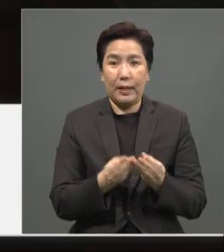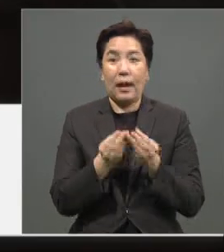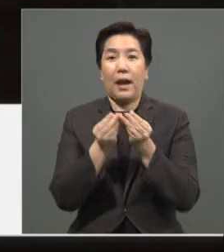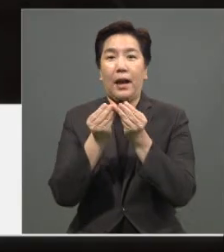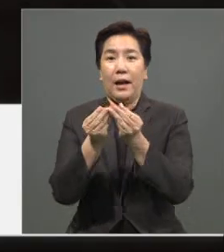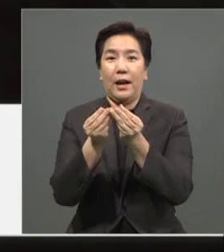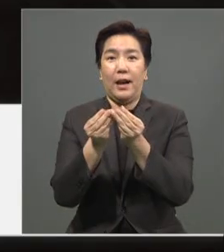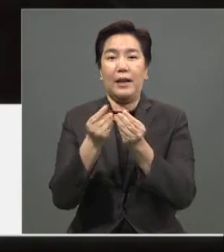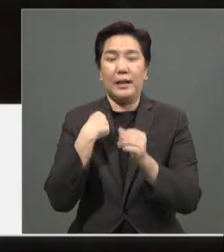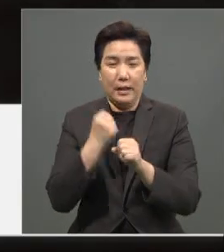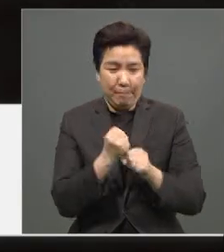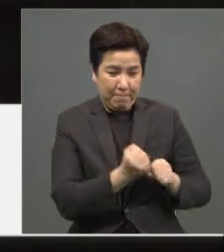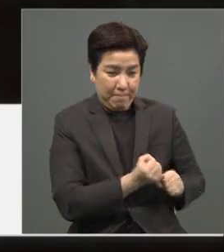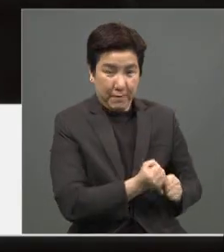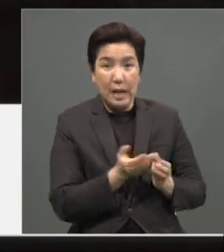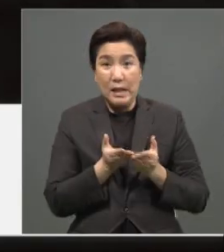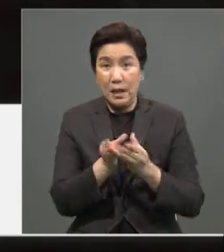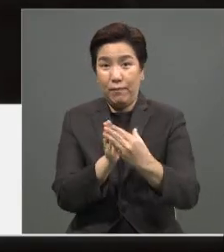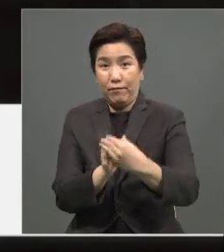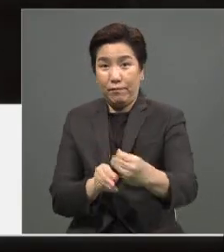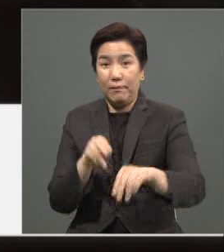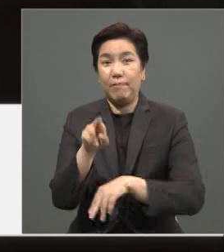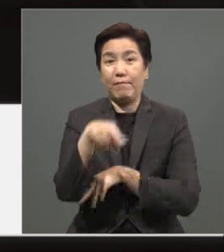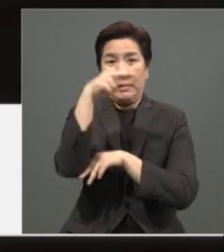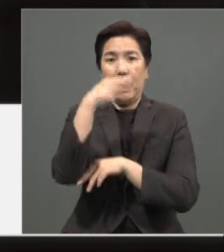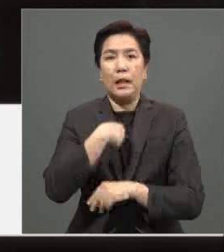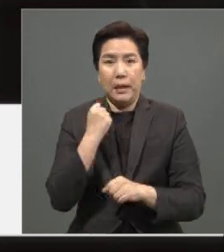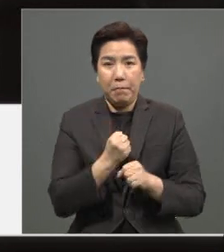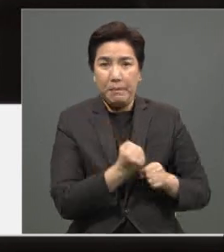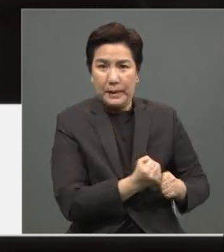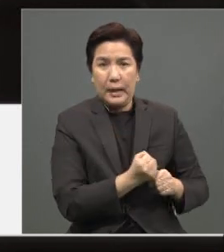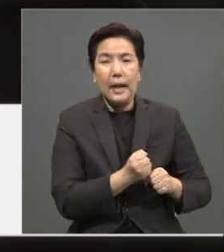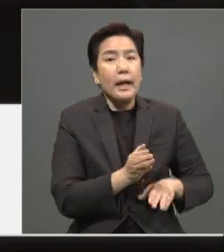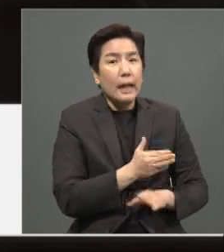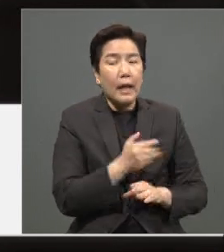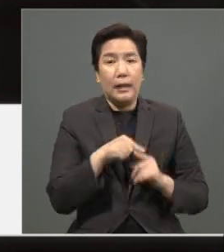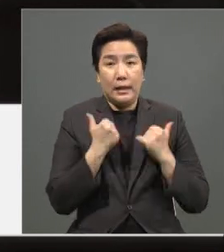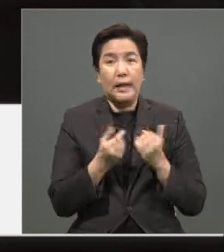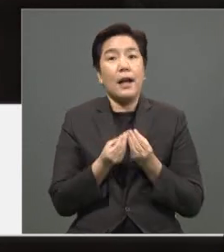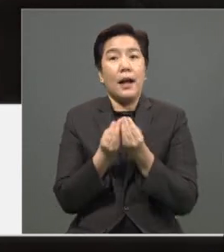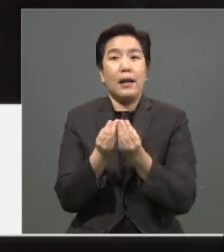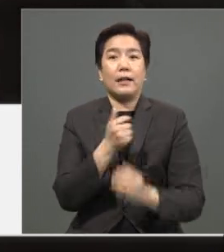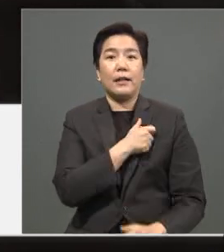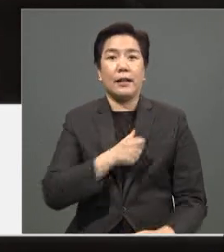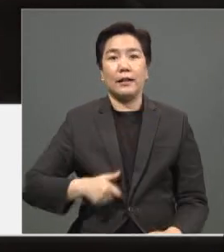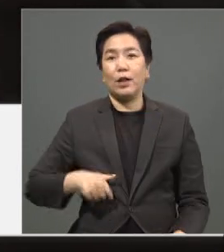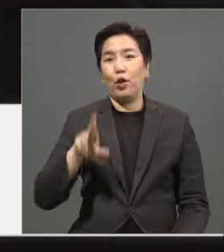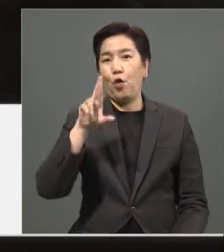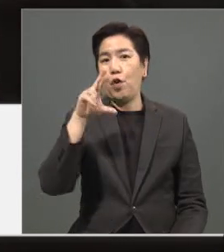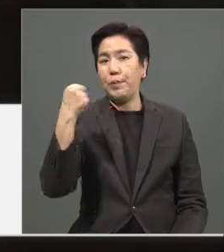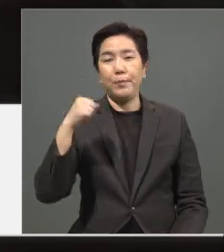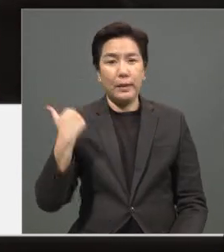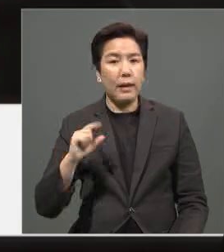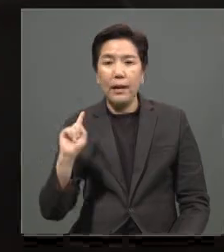การเป็นในท้ายเรือพระที่นั่งสุพรรณหงส์นะครับก็สำหรับรัชกาลที่10เขาจะเป็นครั้งแรกในการ